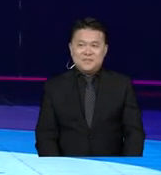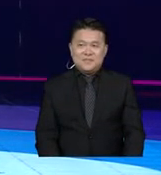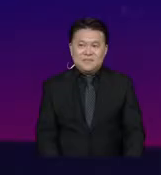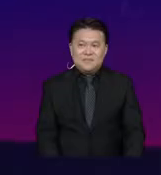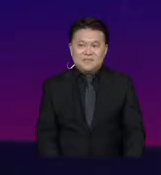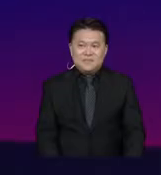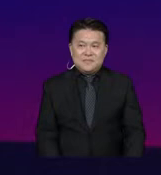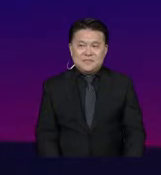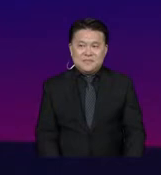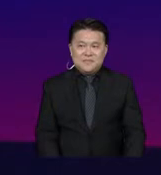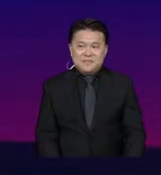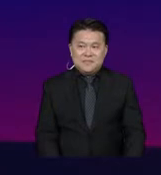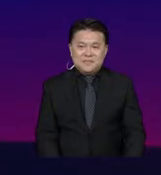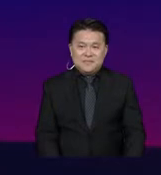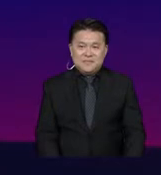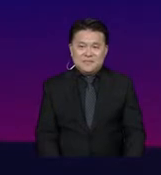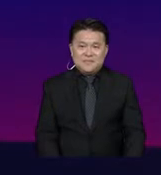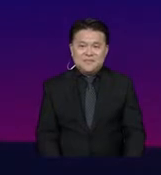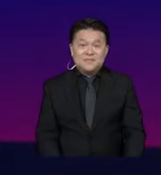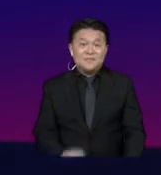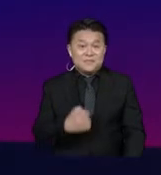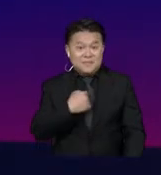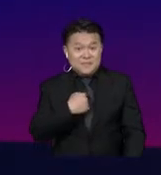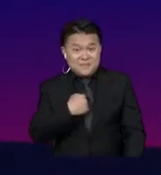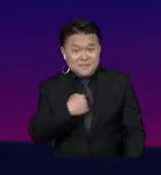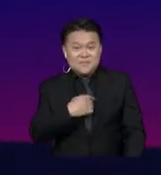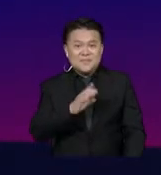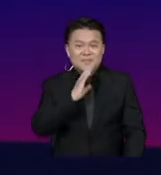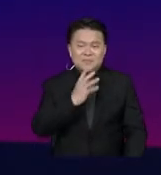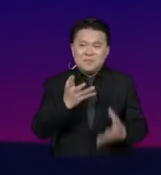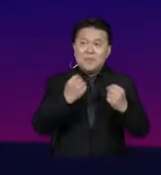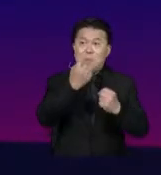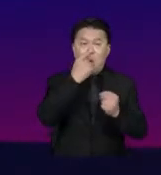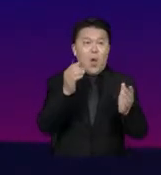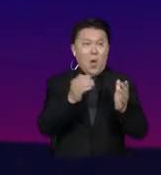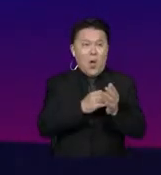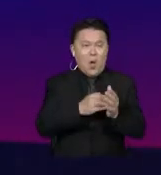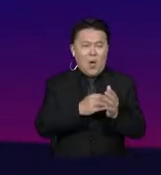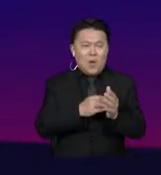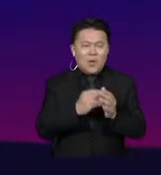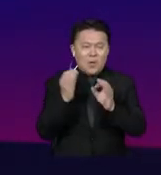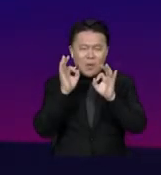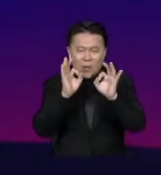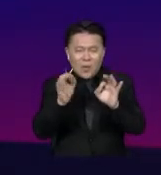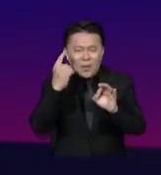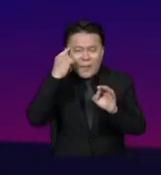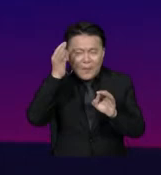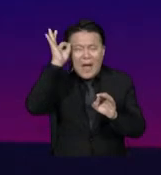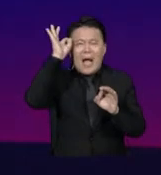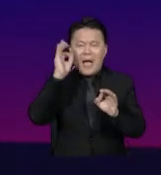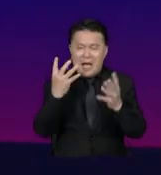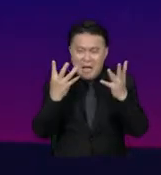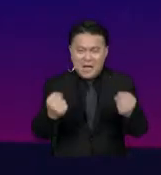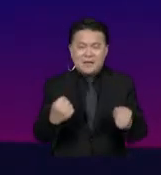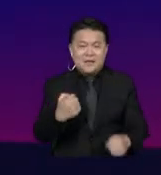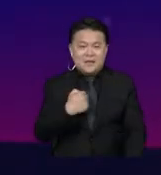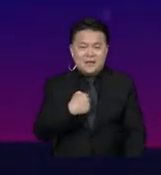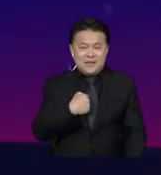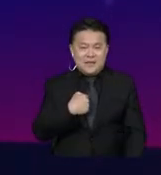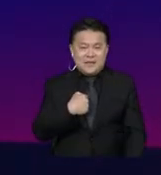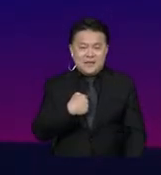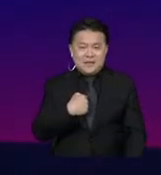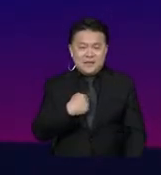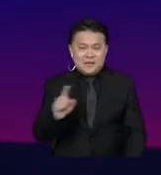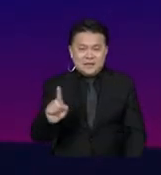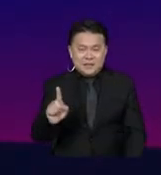Oh, I've learned so much. I feel inspired. I have more hope than I arrived with.